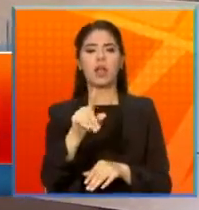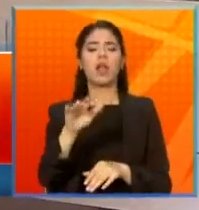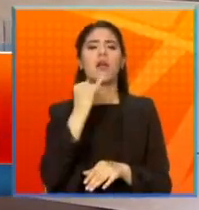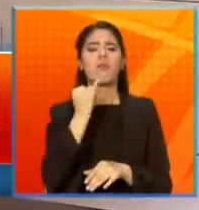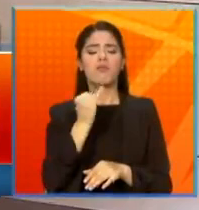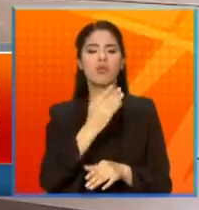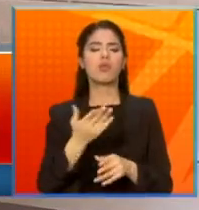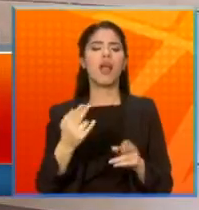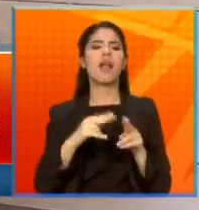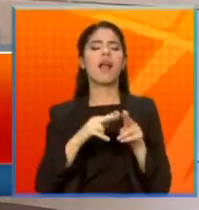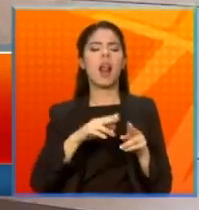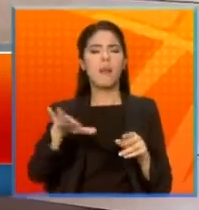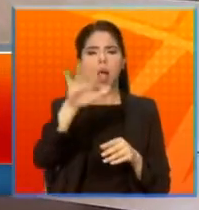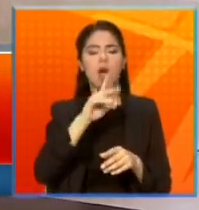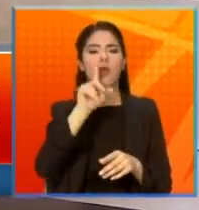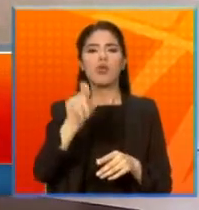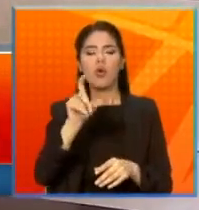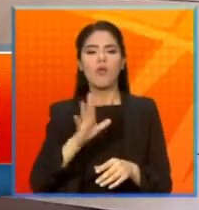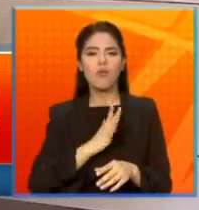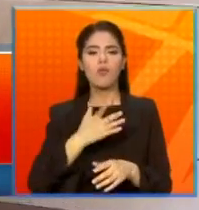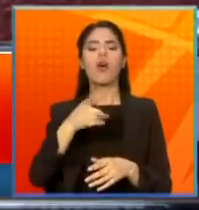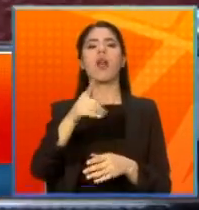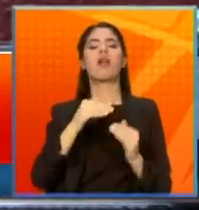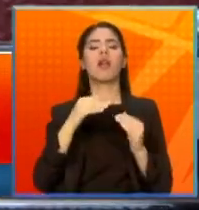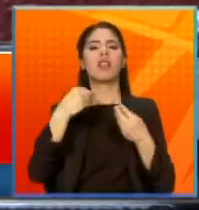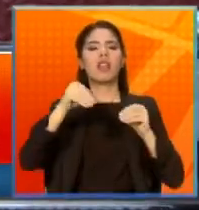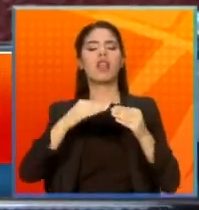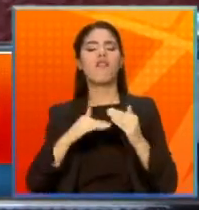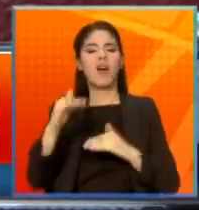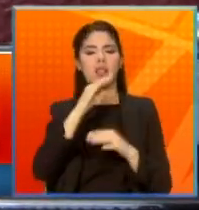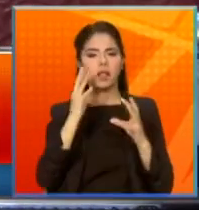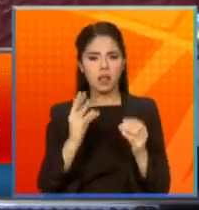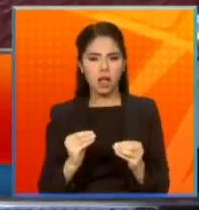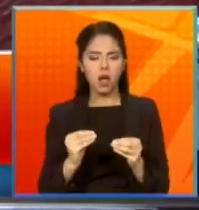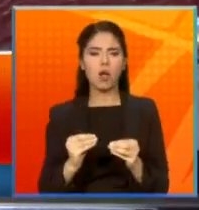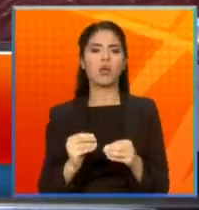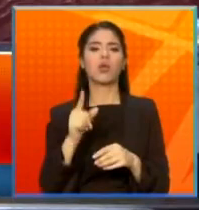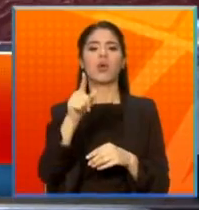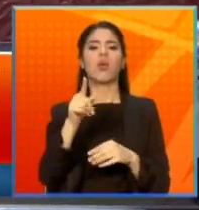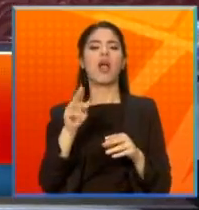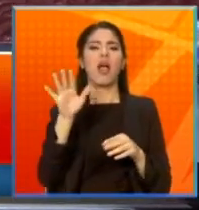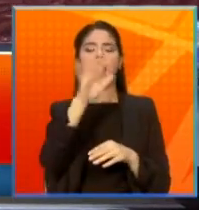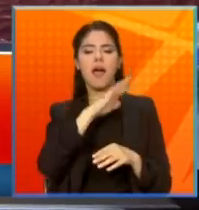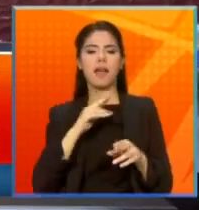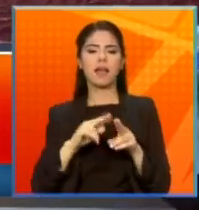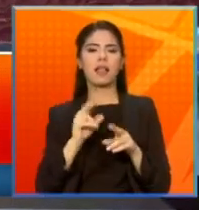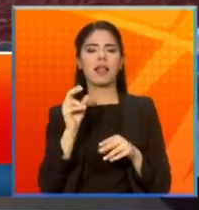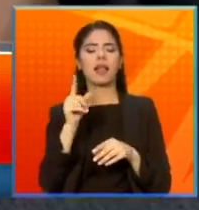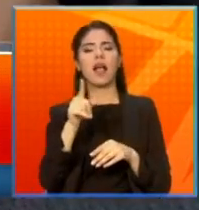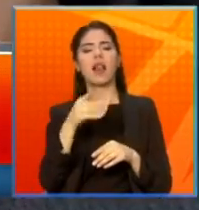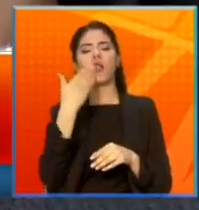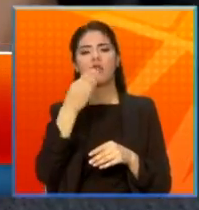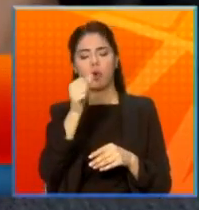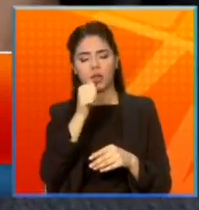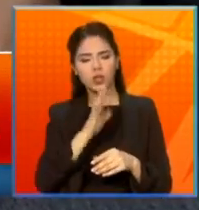müşterilerimiz kelle paça çok sormakta ve satışı da arttı. Merkez kullanıyor kelle paçayı. Bir %10'lukta artışımız